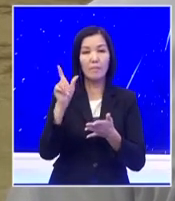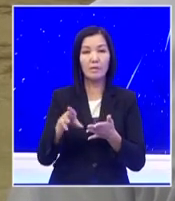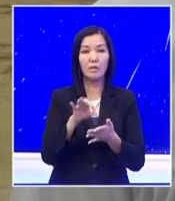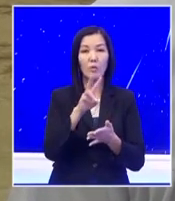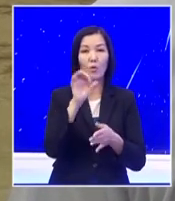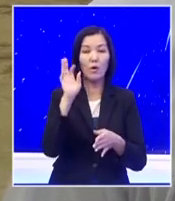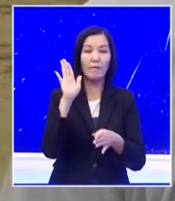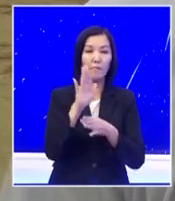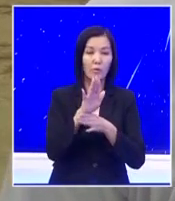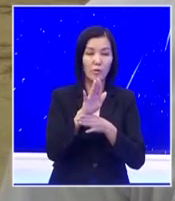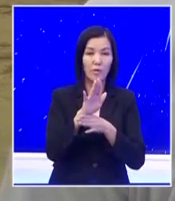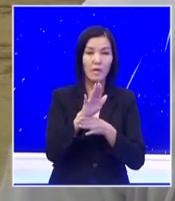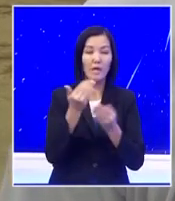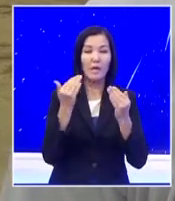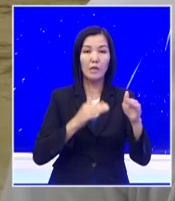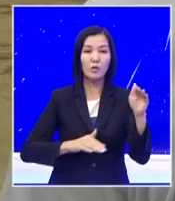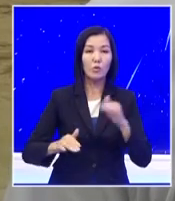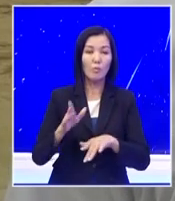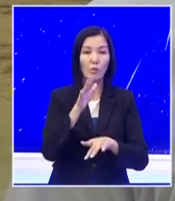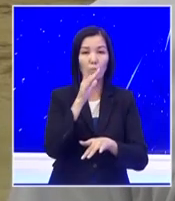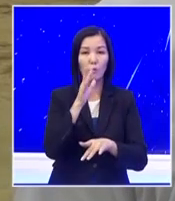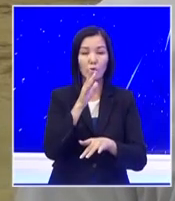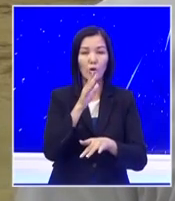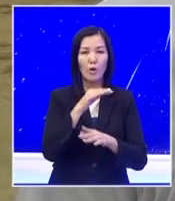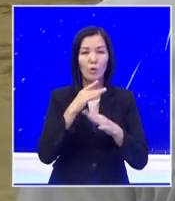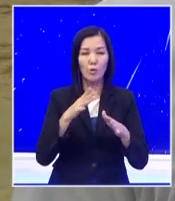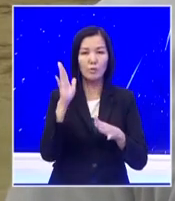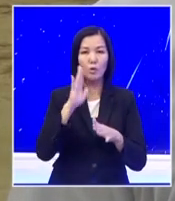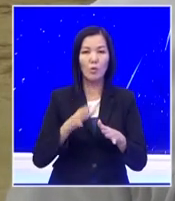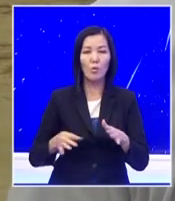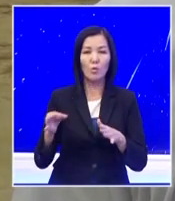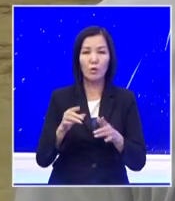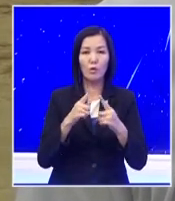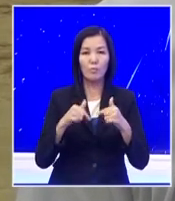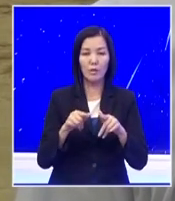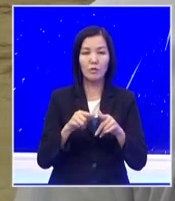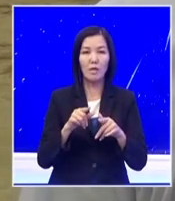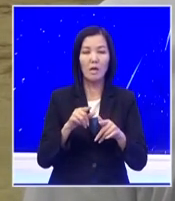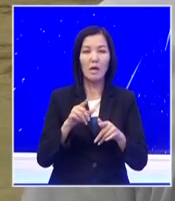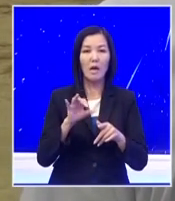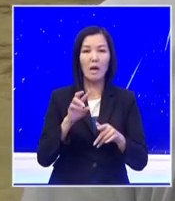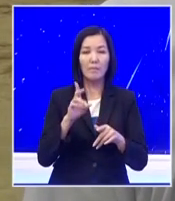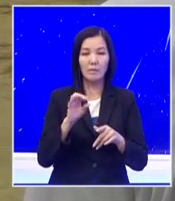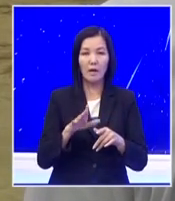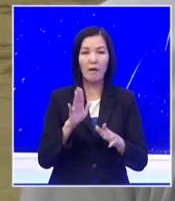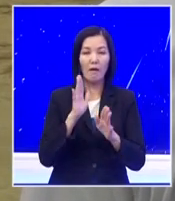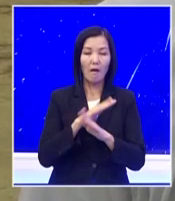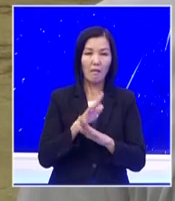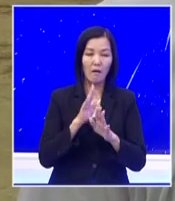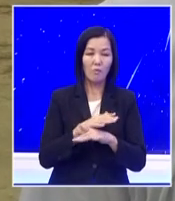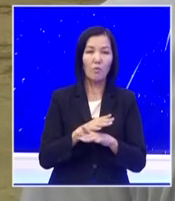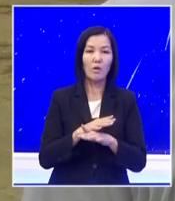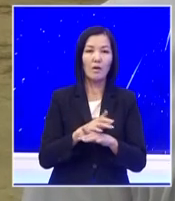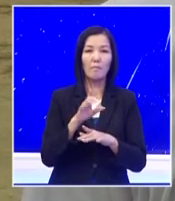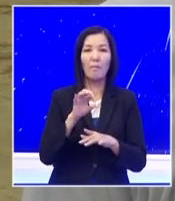Тоқаевтың бұйрығы негізінде. Қазір шомылу маусымы болғандықтан көбіне көл жағалауында ұйымдастырылуда. Қапшағай, Алакөл, Балқаш жағалауларындағы демалушыларды